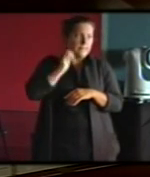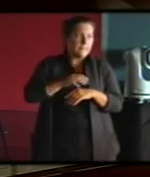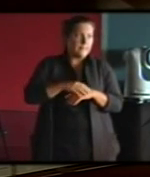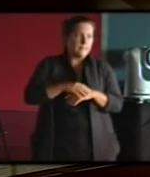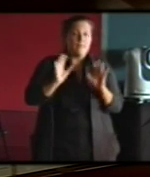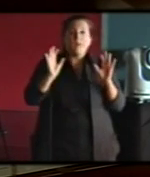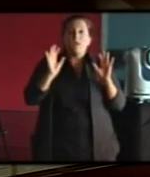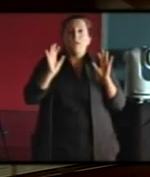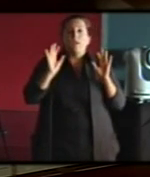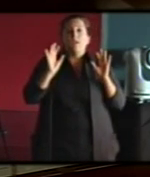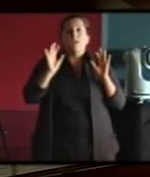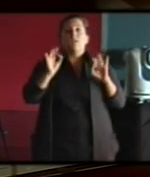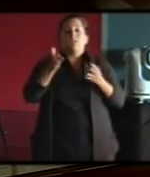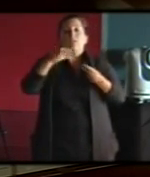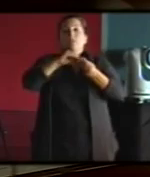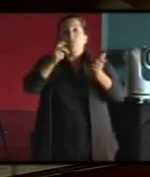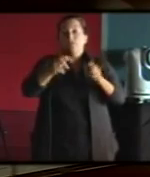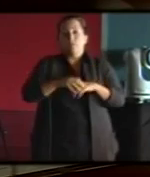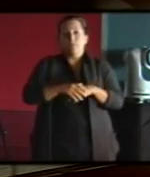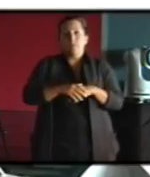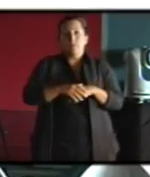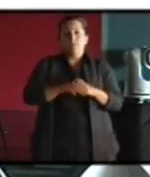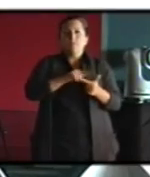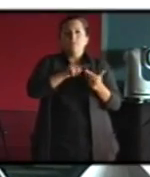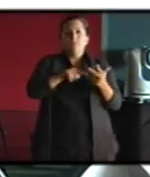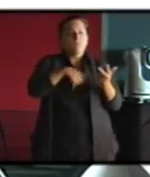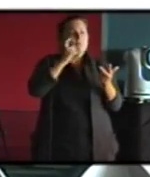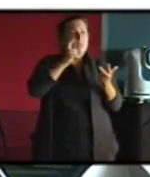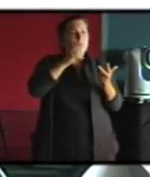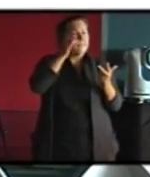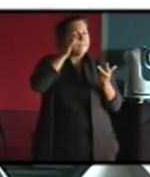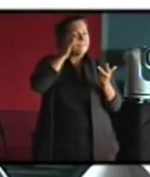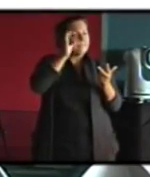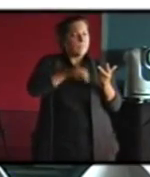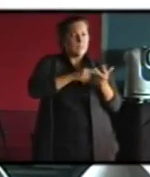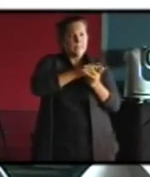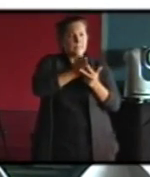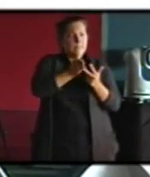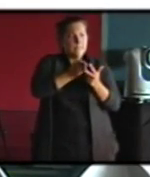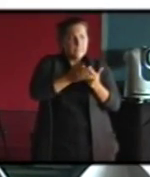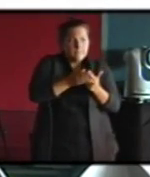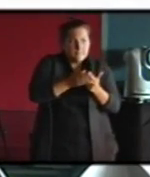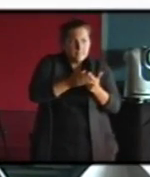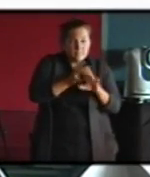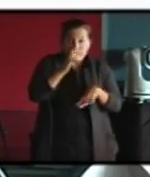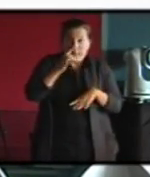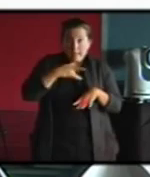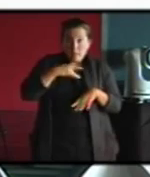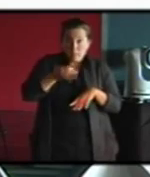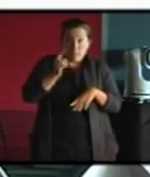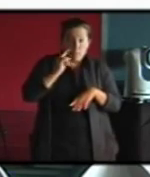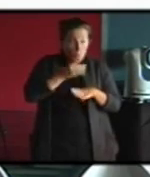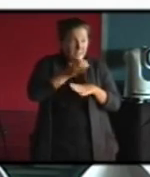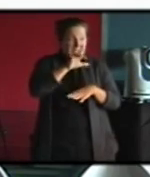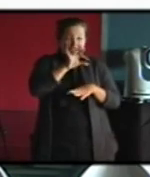Non, moi ce que je voulais dire c'est que, évidemment, enfin, il y a les trois observations que vous avez faites, elles sont, enfin moi je ne les connais pas, mais elles sont intéressantes, parce que vous dites que